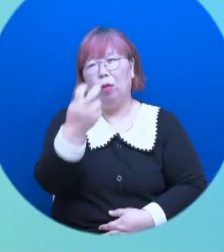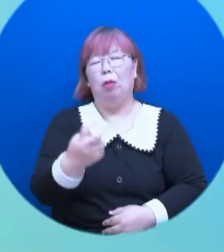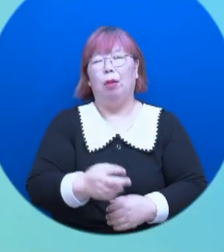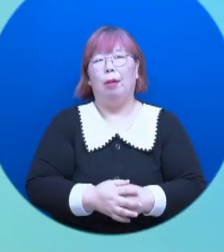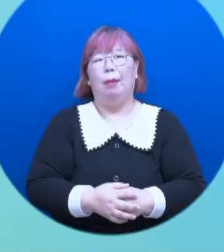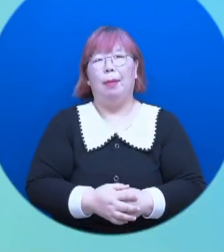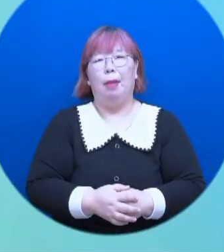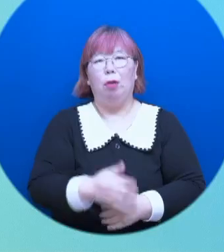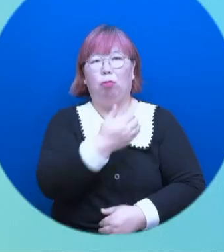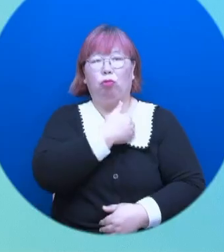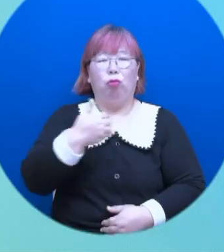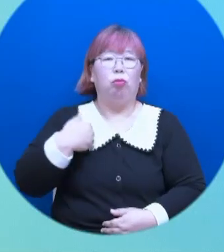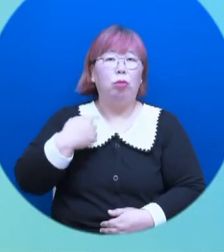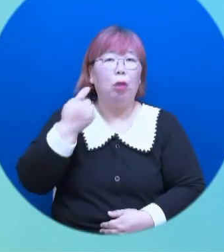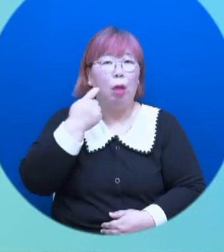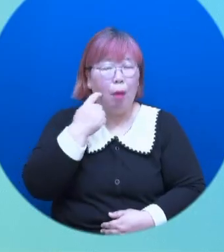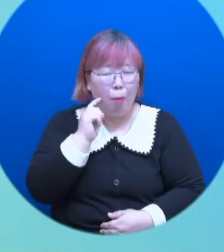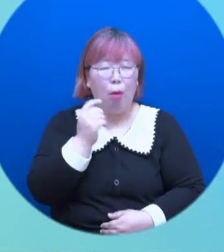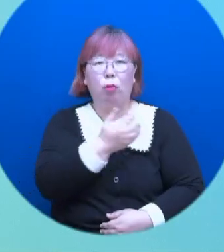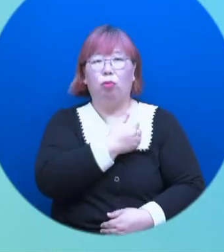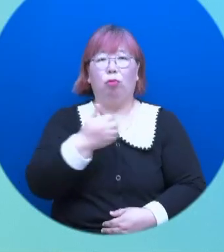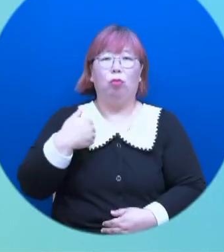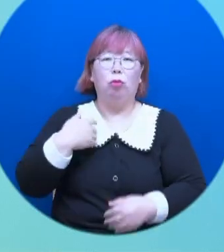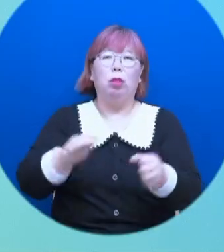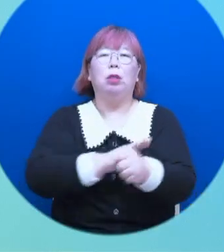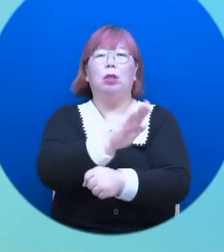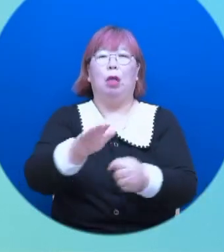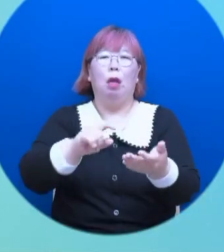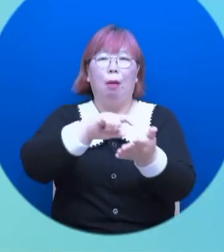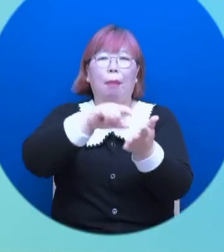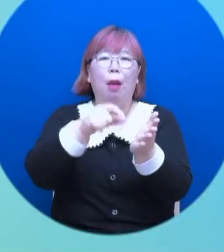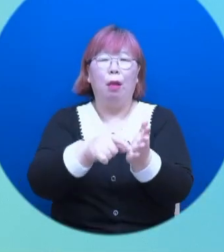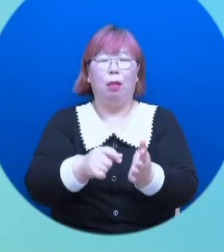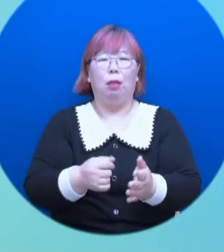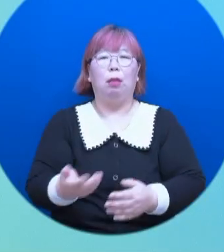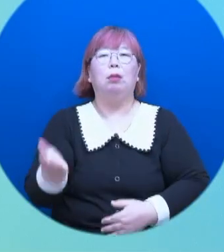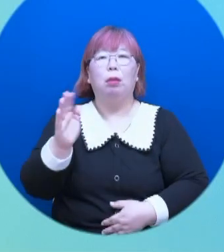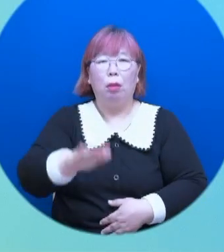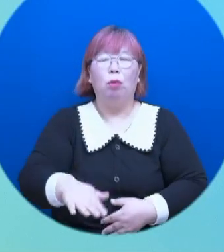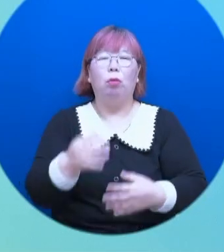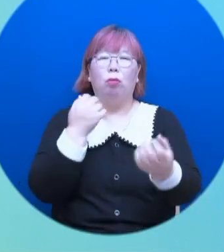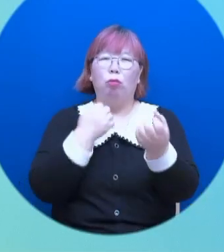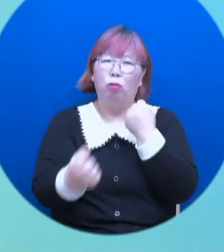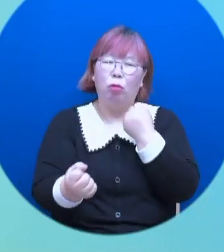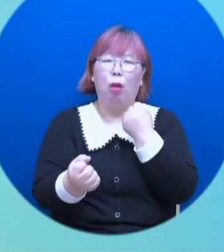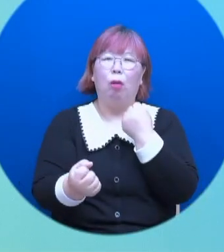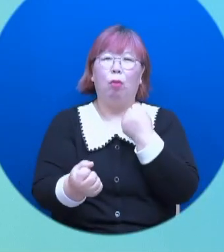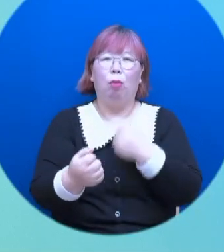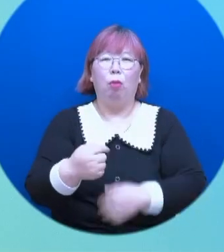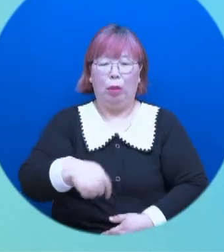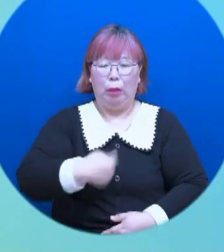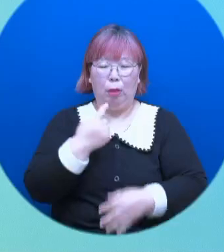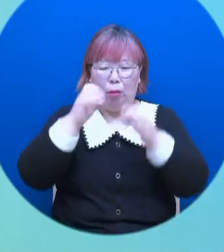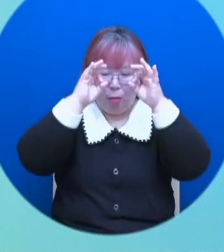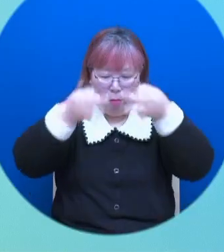충분히 예쁘죠? 충분히 사랑할 만합니다. 그런데 어때요? 자신을